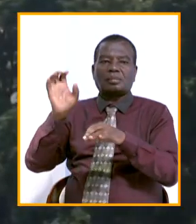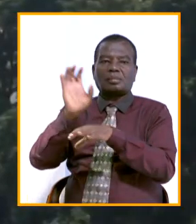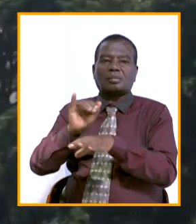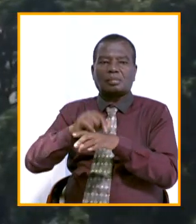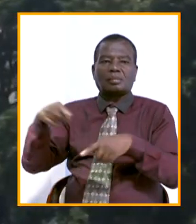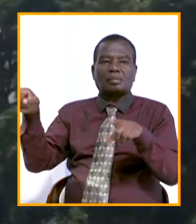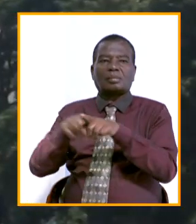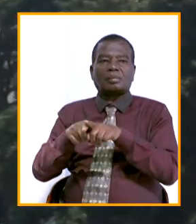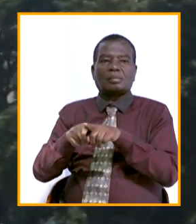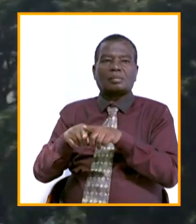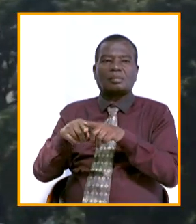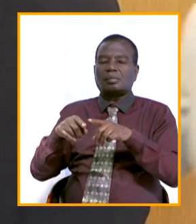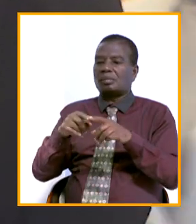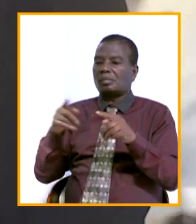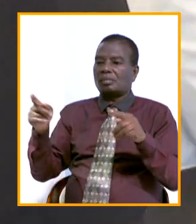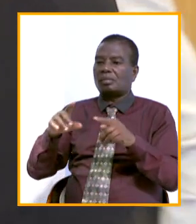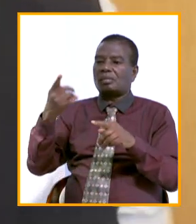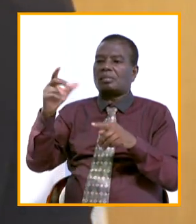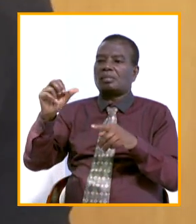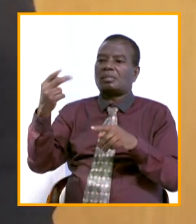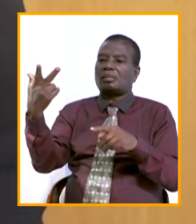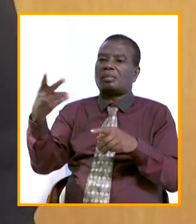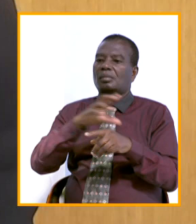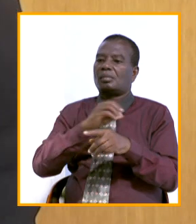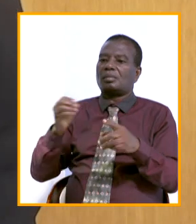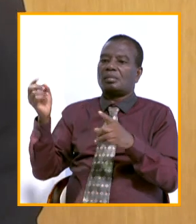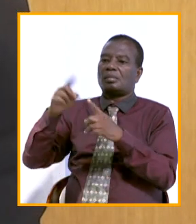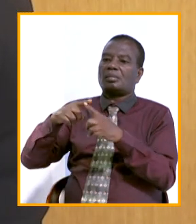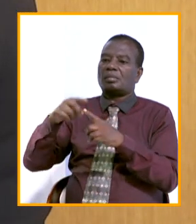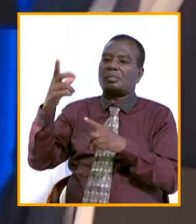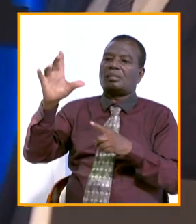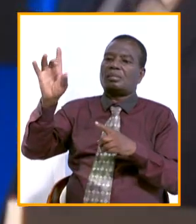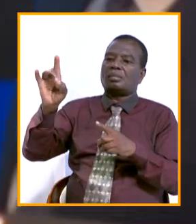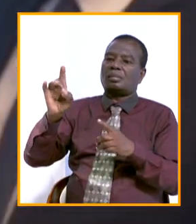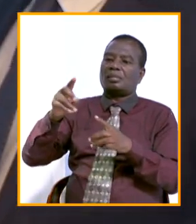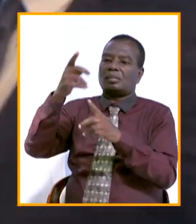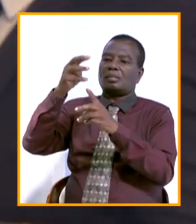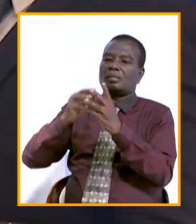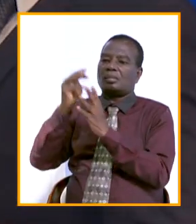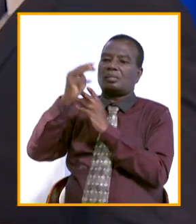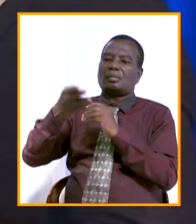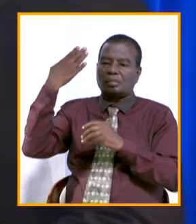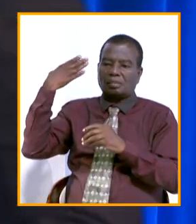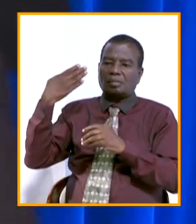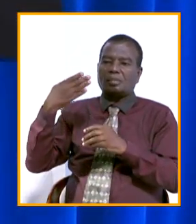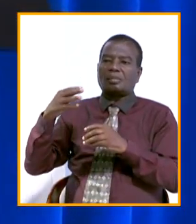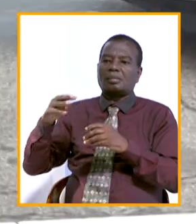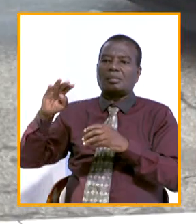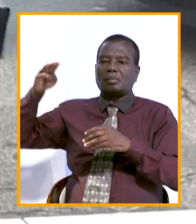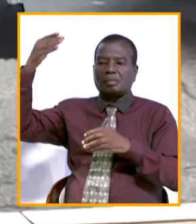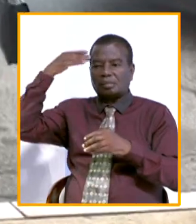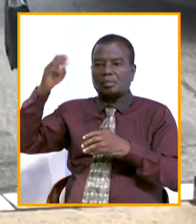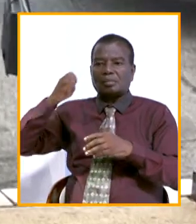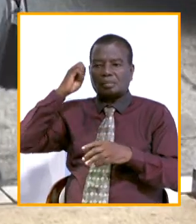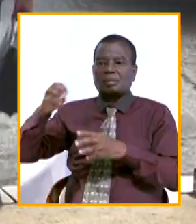aussi. Du 13 au 18 mars dernier, le chef du gouvernement était à Washington, aux États-Unis. Avancée du pays en matière de